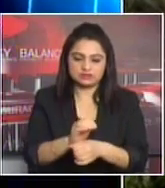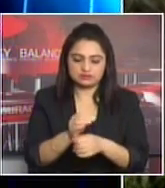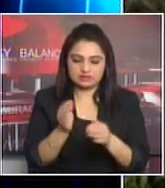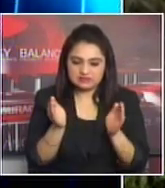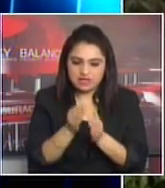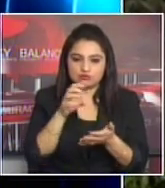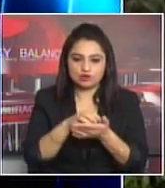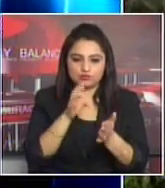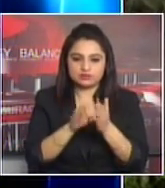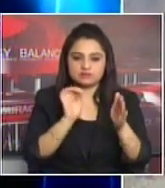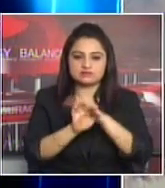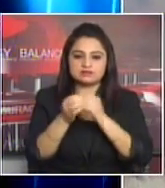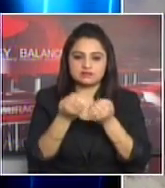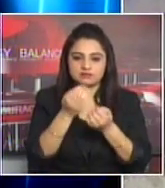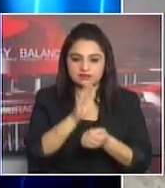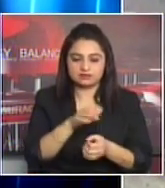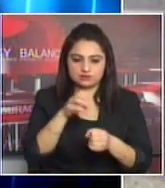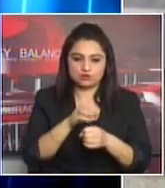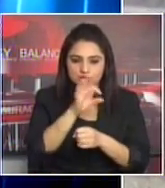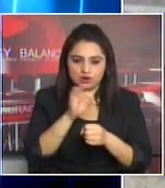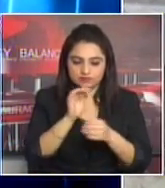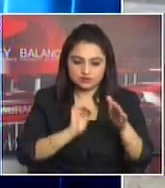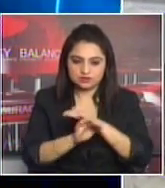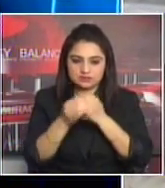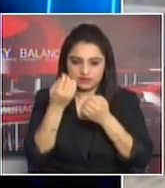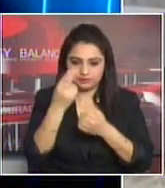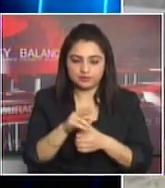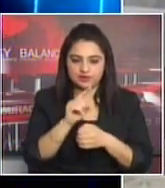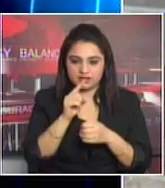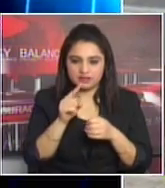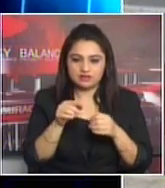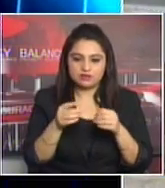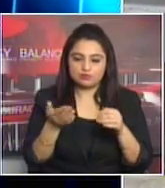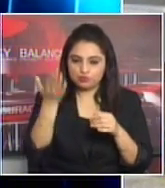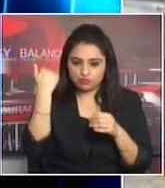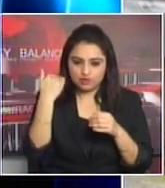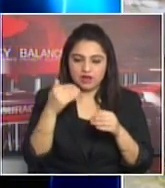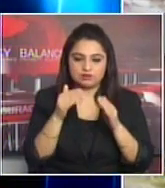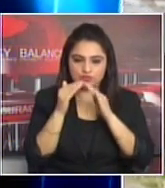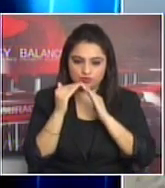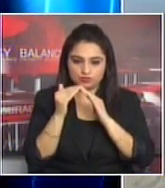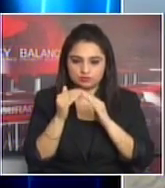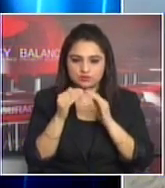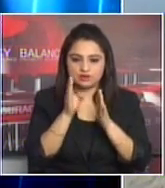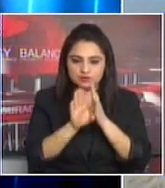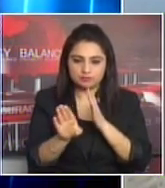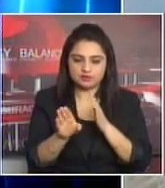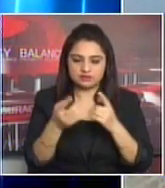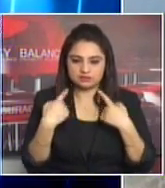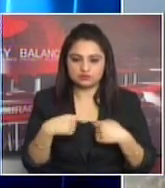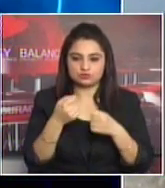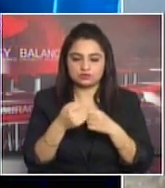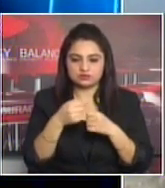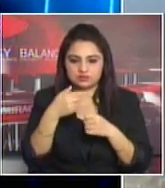भवनबाट सञ्चालन भइरहेको छ। वडा कार्यालय सञ्चालन भएको एकताले पुरानो टिनको छाप्रोबाट घर, स्वास्थ्य चौकी